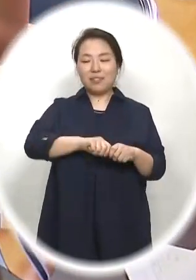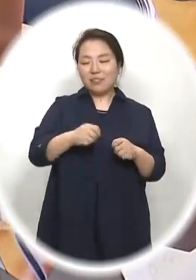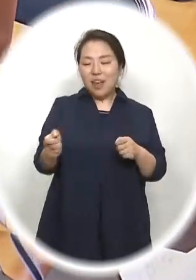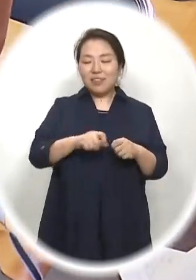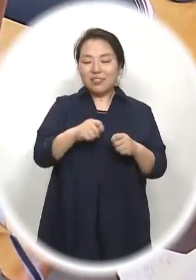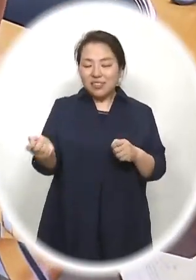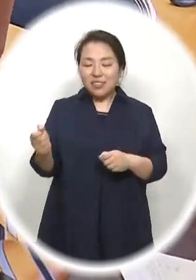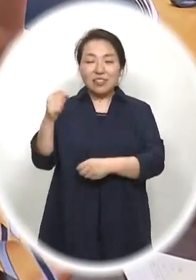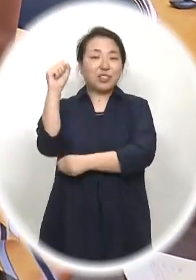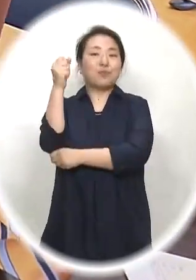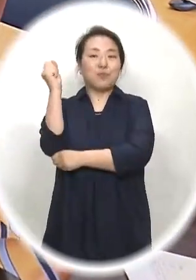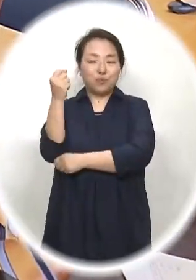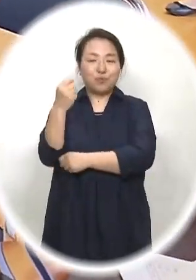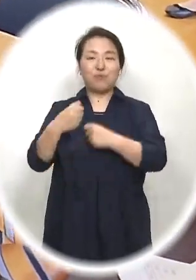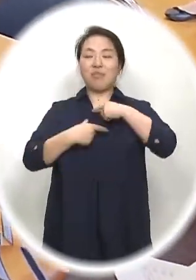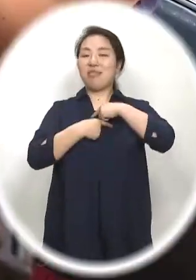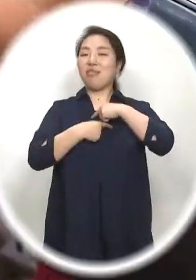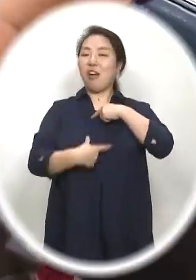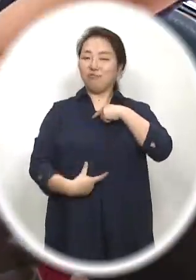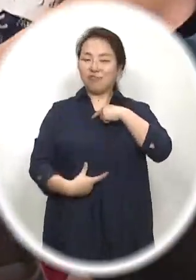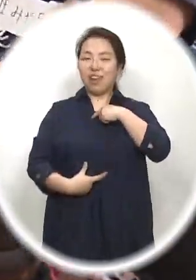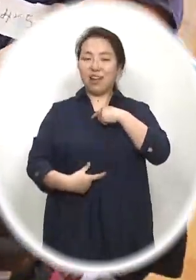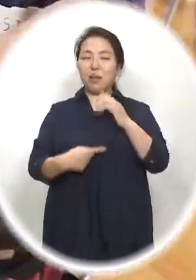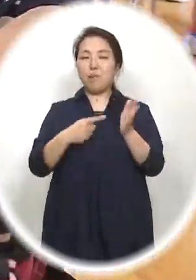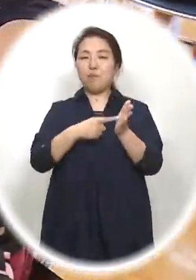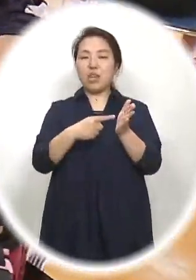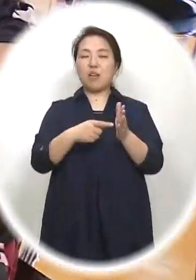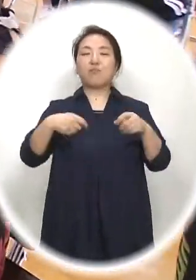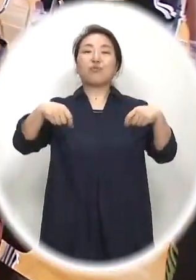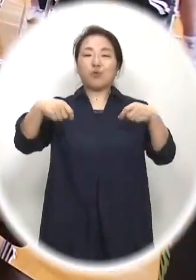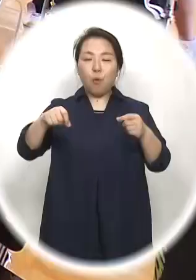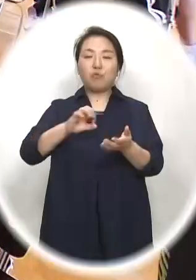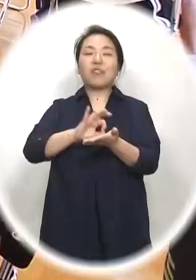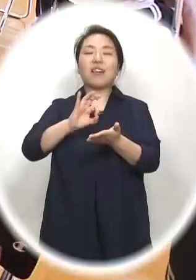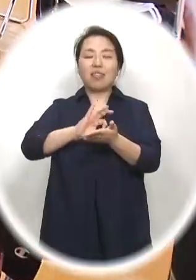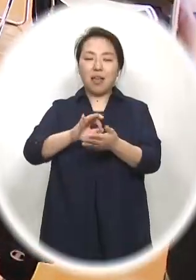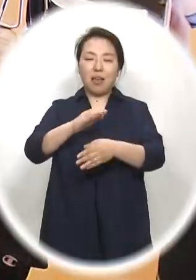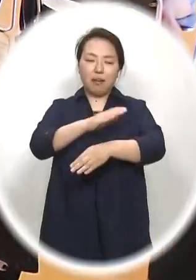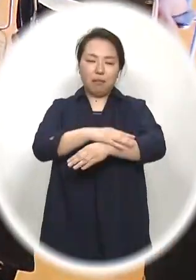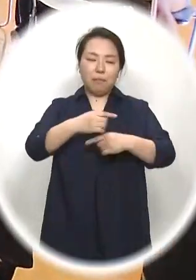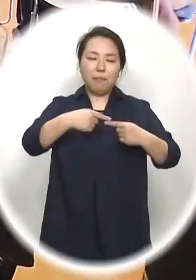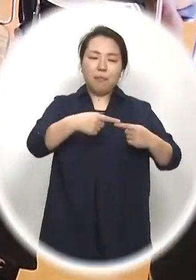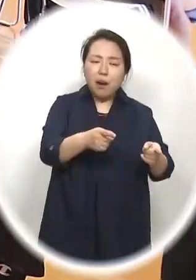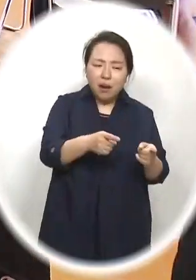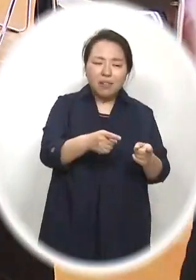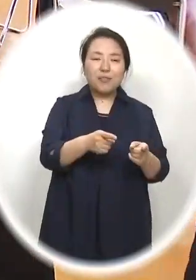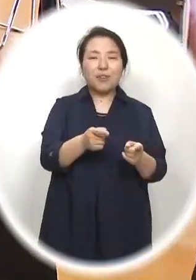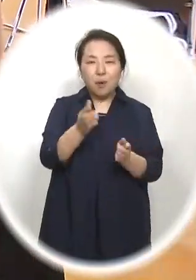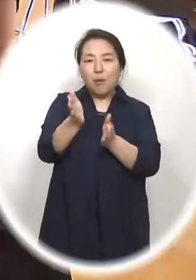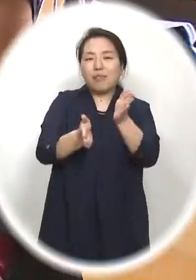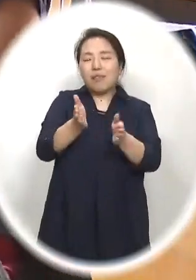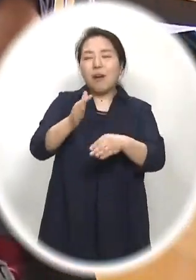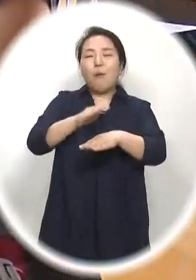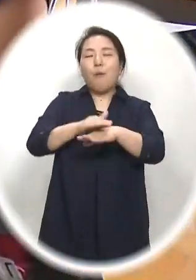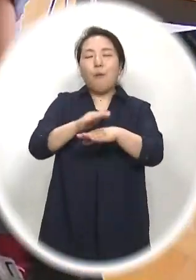紙、ネクタイ、そしてビニール袋を使って骨折の手当の方法を身につけました。